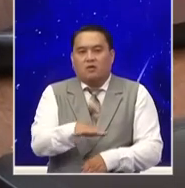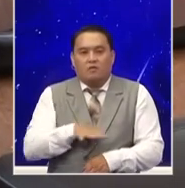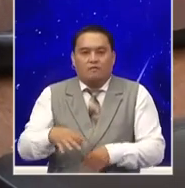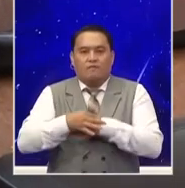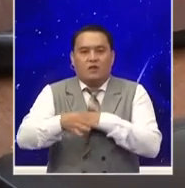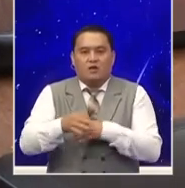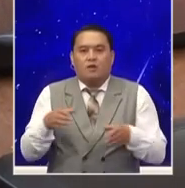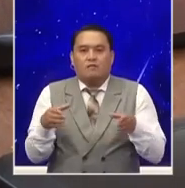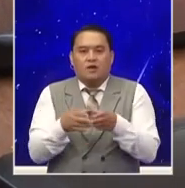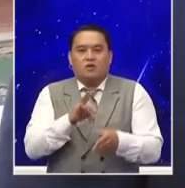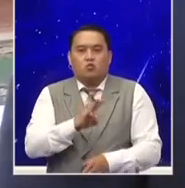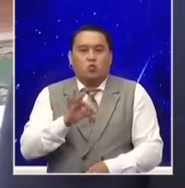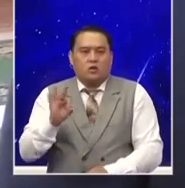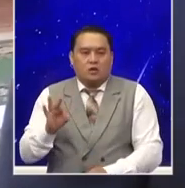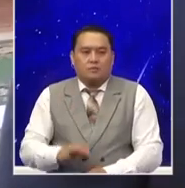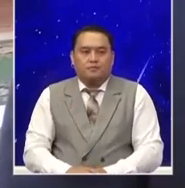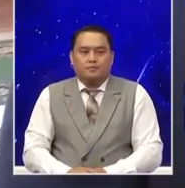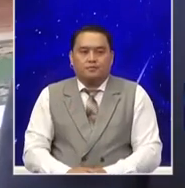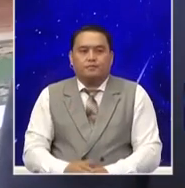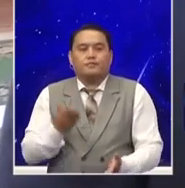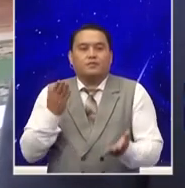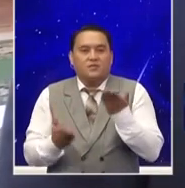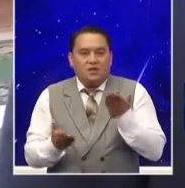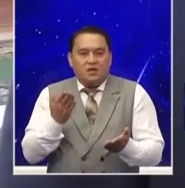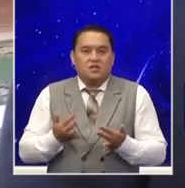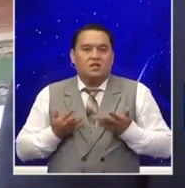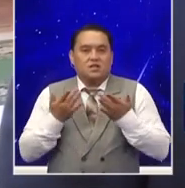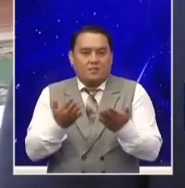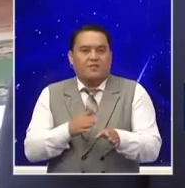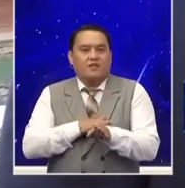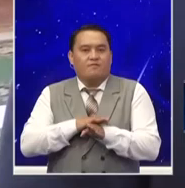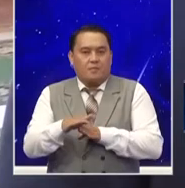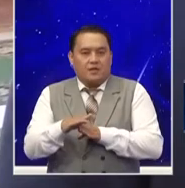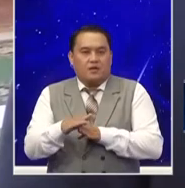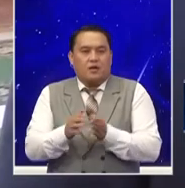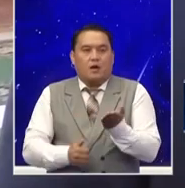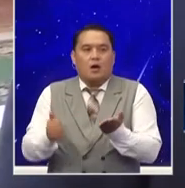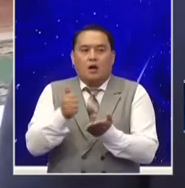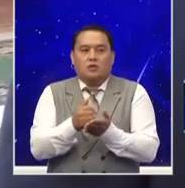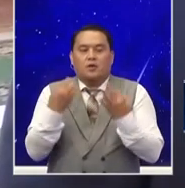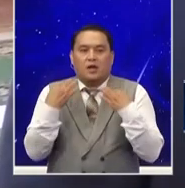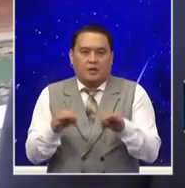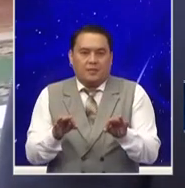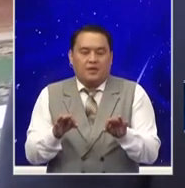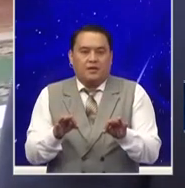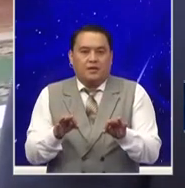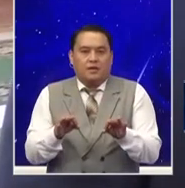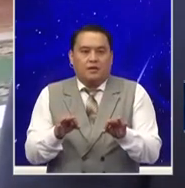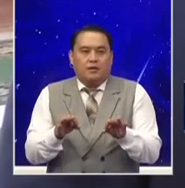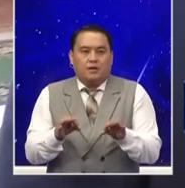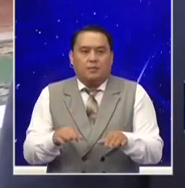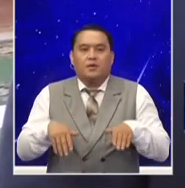филиал партии по месту проживания. Если все положения, все требования он выполнил, его кандидат одобряет и модератор,